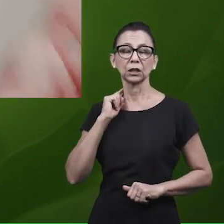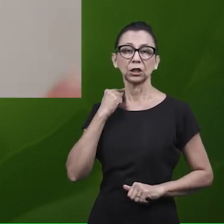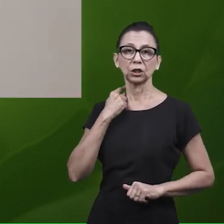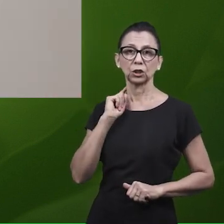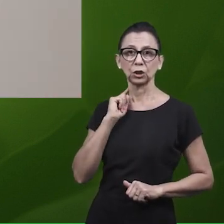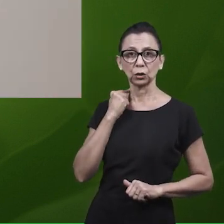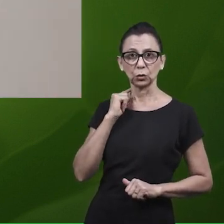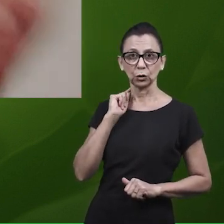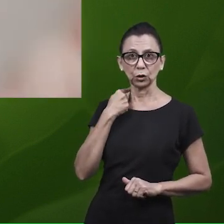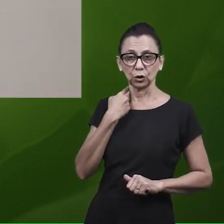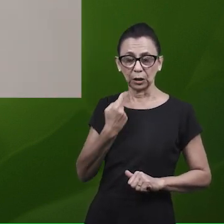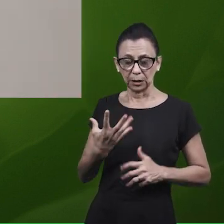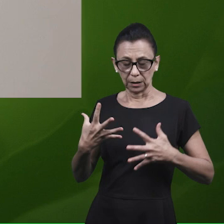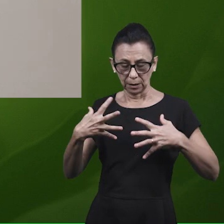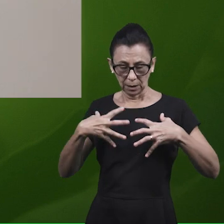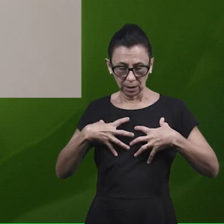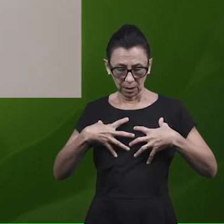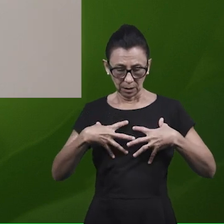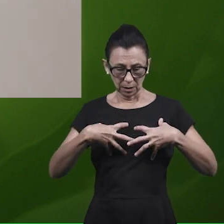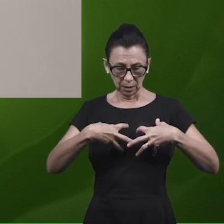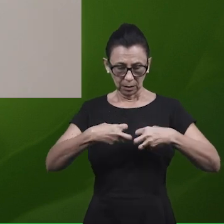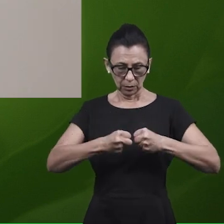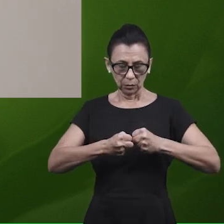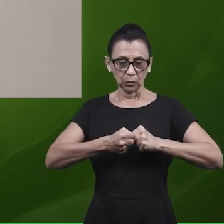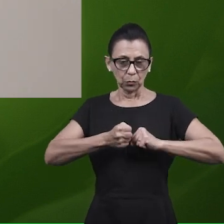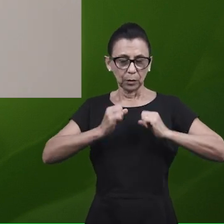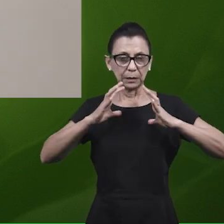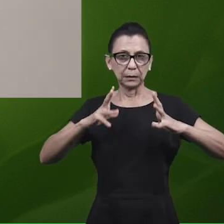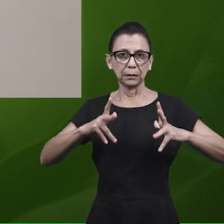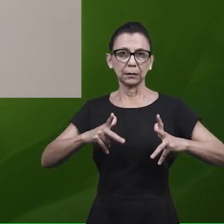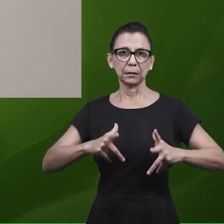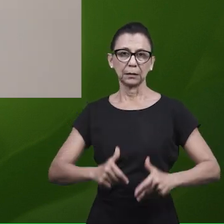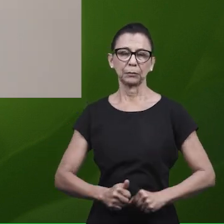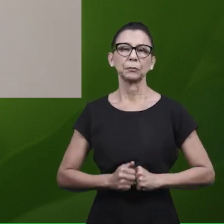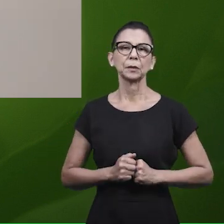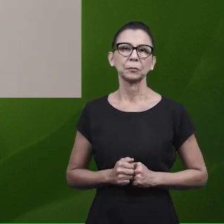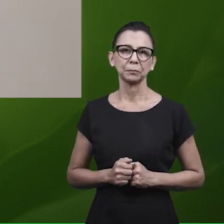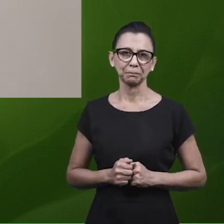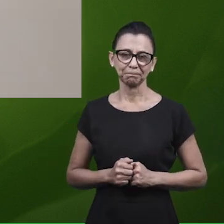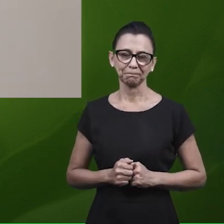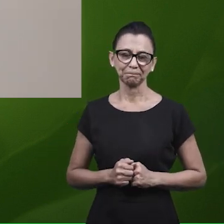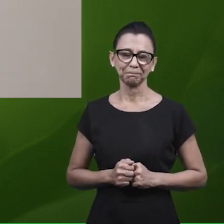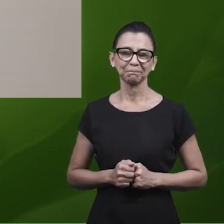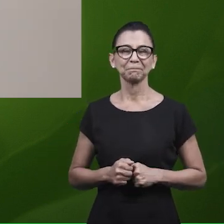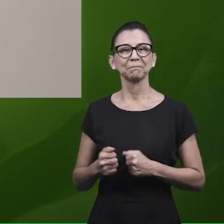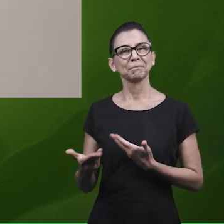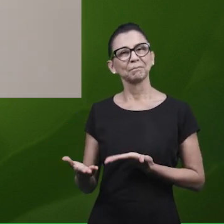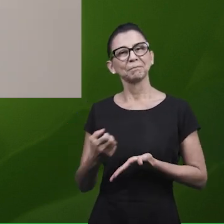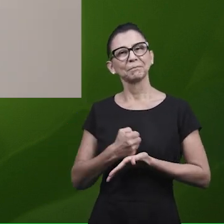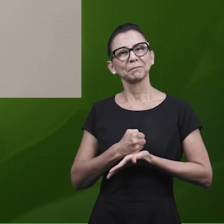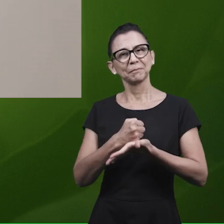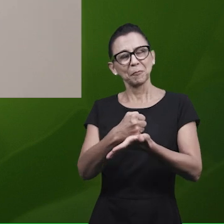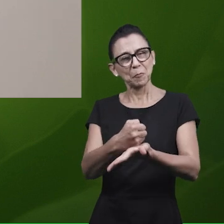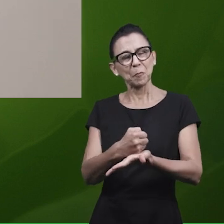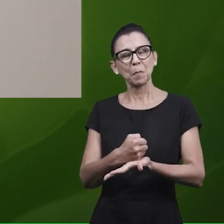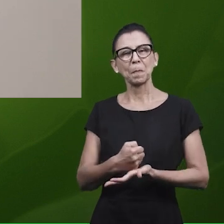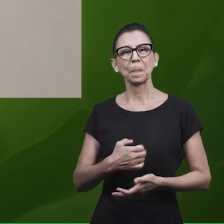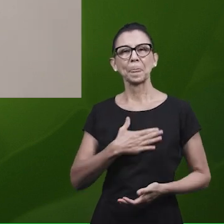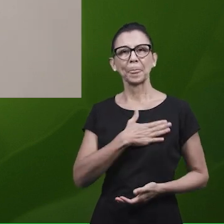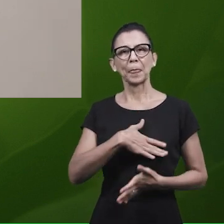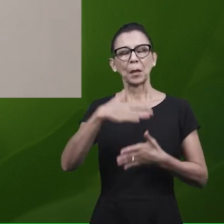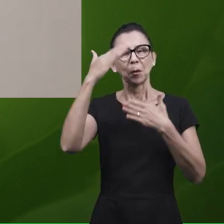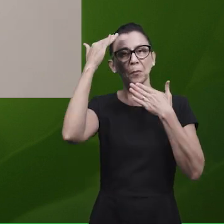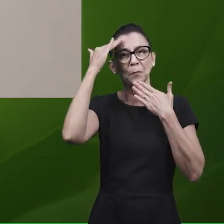entourée, elle est facilement enlevée d'un corps ou d'un milieu quelconque. Donc ça, c'est notre contribution. Nous